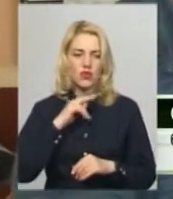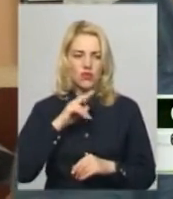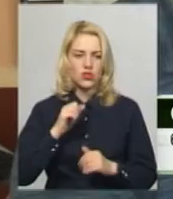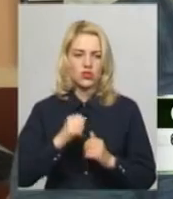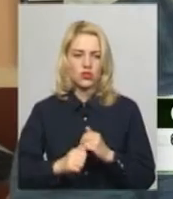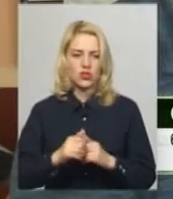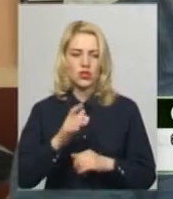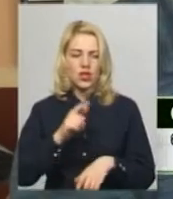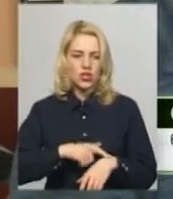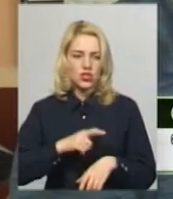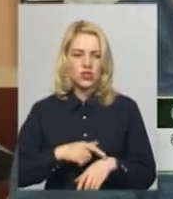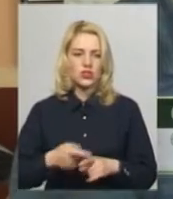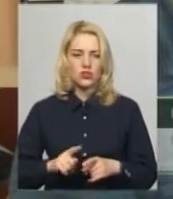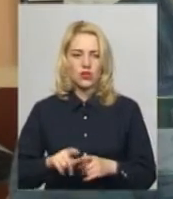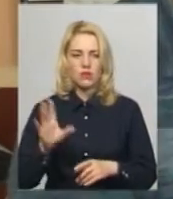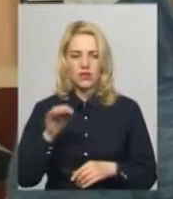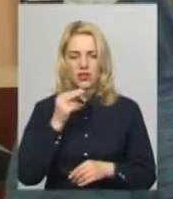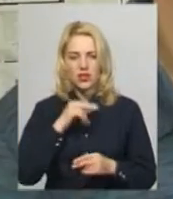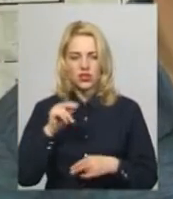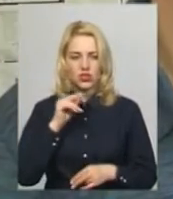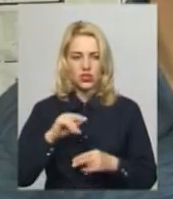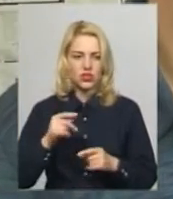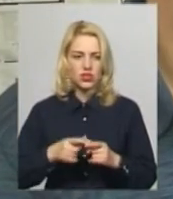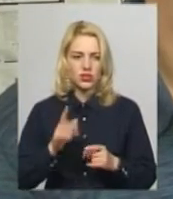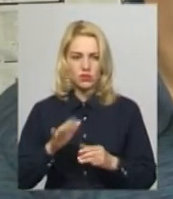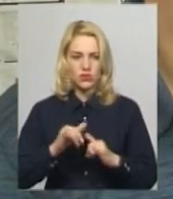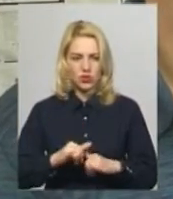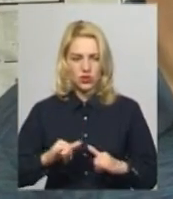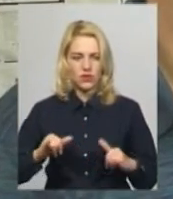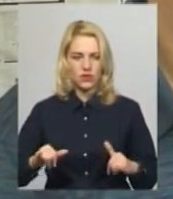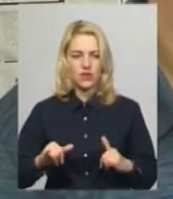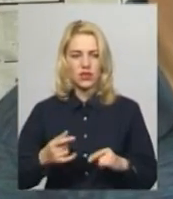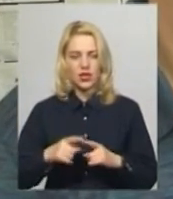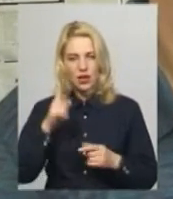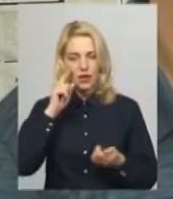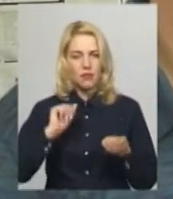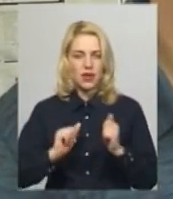кожним часом він все краще і краще. Це буде розвивати хорошу